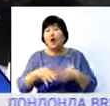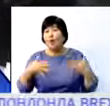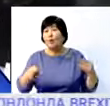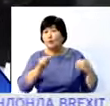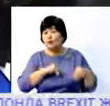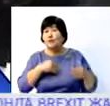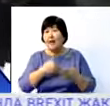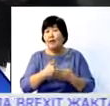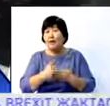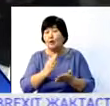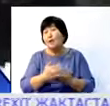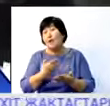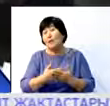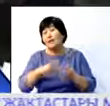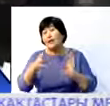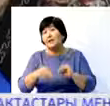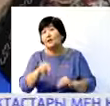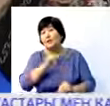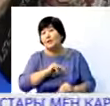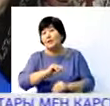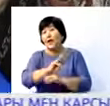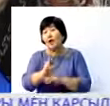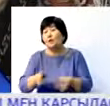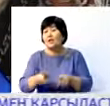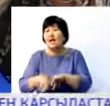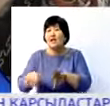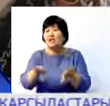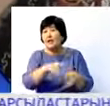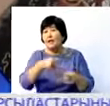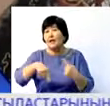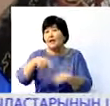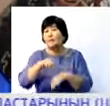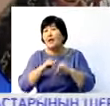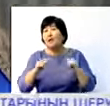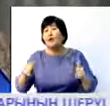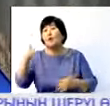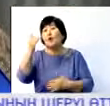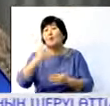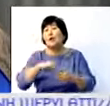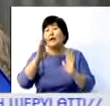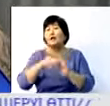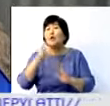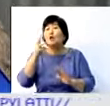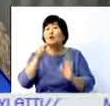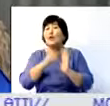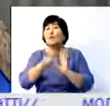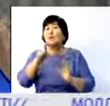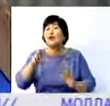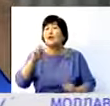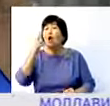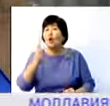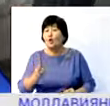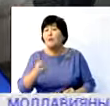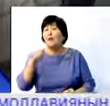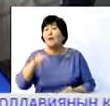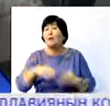жұмыстар атқарылуда. Мәселен, нәтижелі жұмыспен қамту және жаппай кәсіпкерлікті дамыту бағдарламасы аясында 360 адам әлеуметтік,